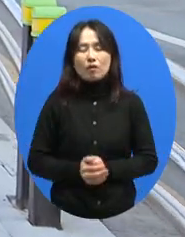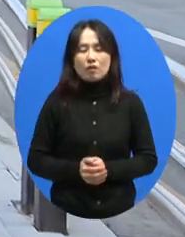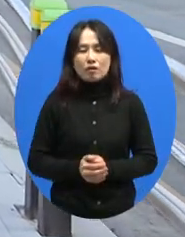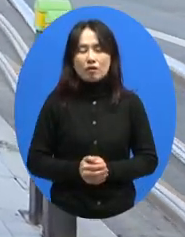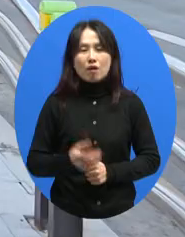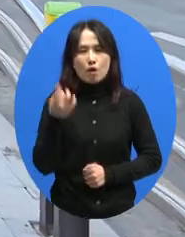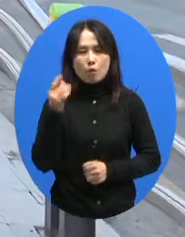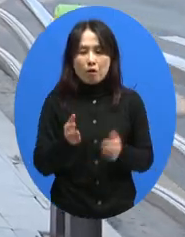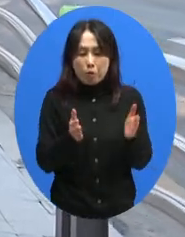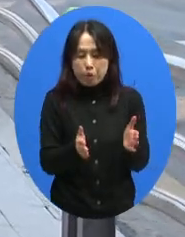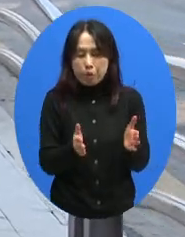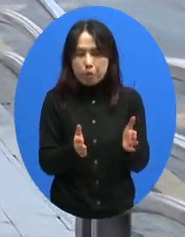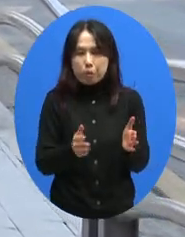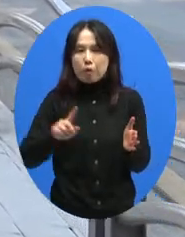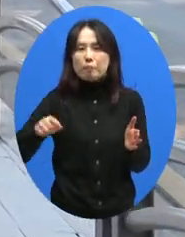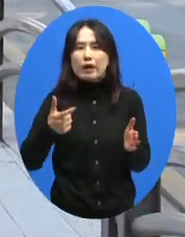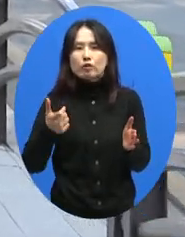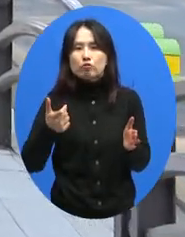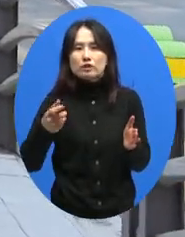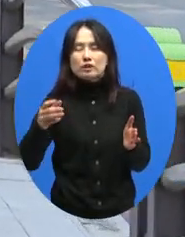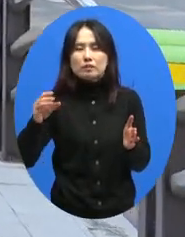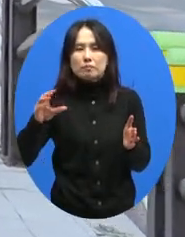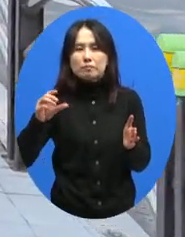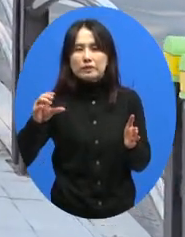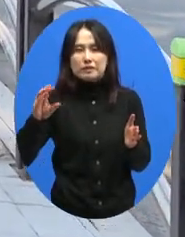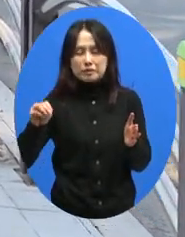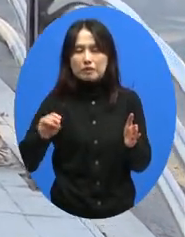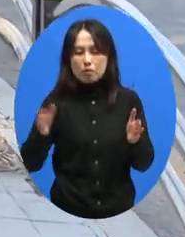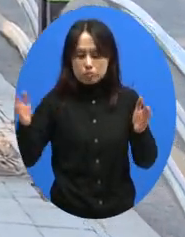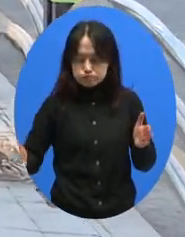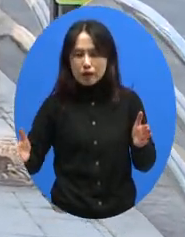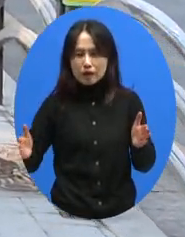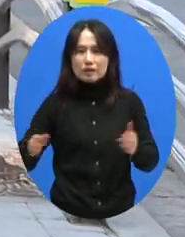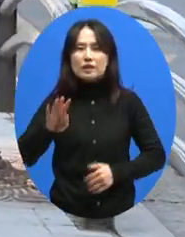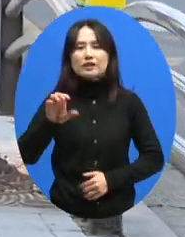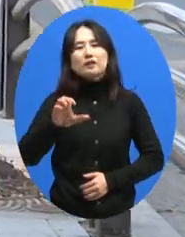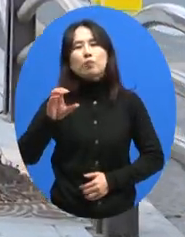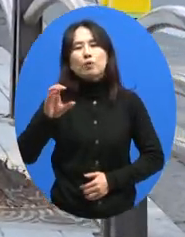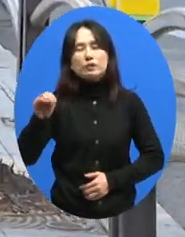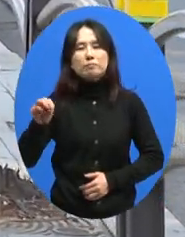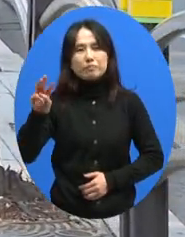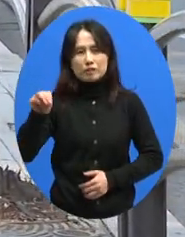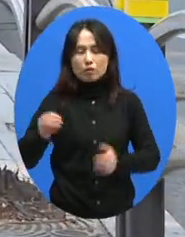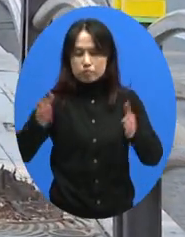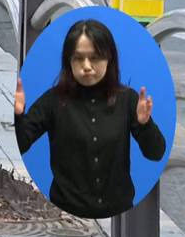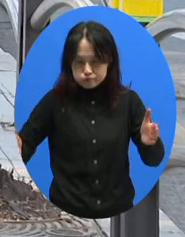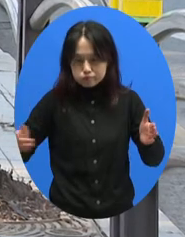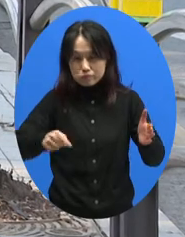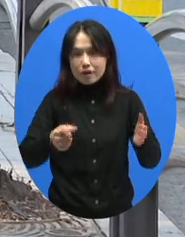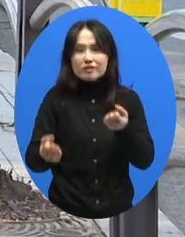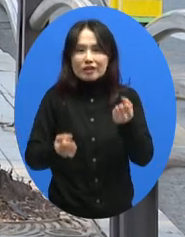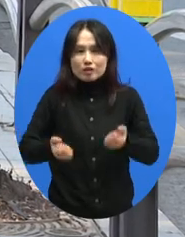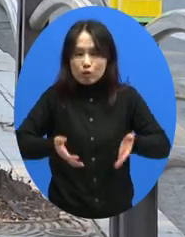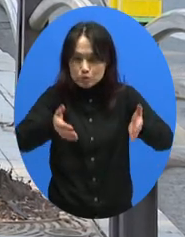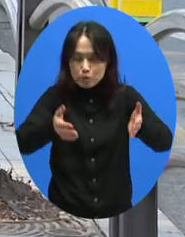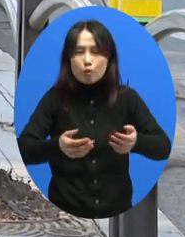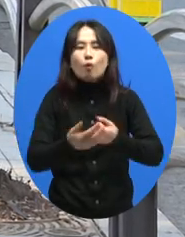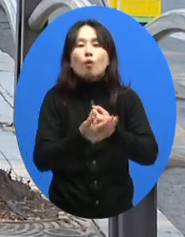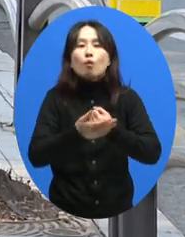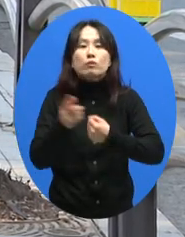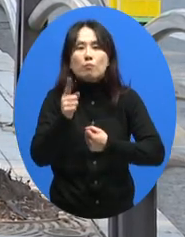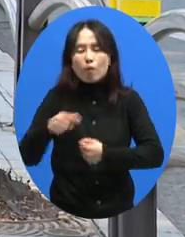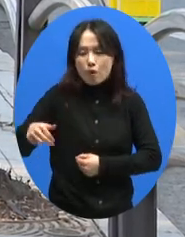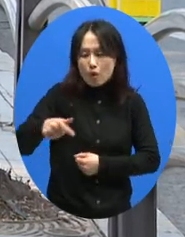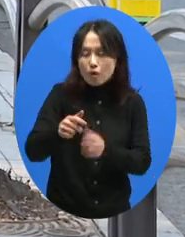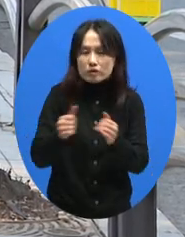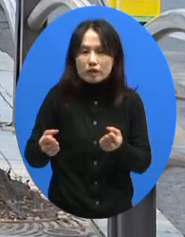자전거 도로의 폭을 160cm까지 늘렸습니다. 기존보다 45cm 정도 늘어난 자전거 도로 덕분에 이용자와 보행자 모두